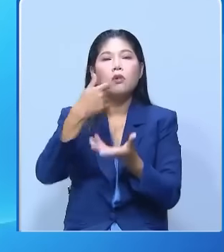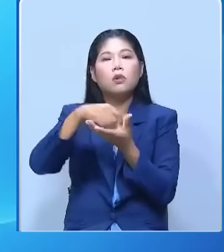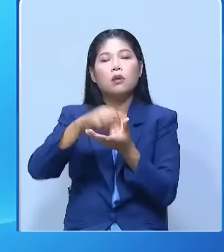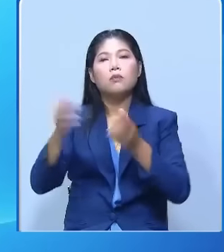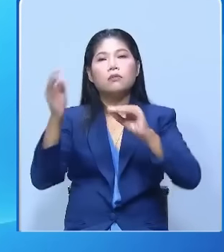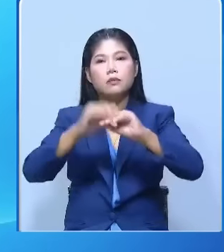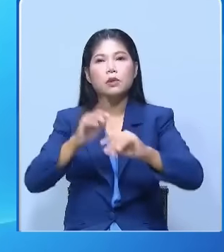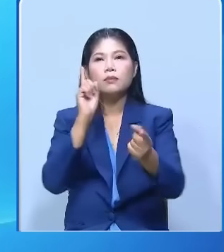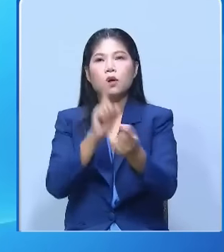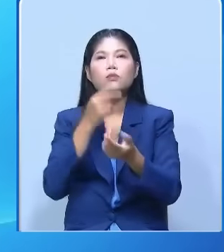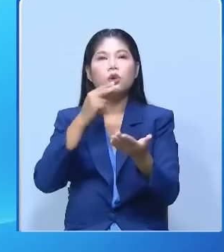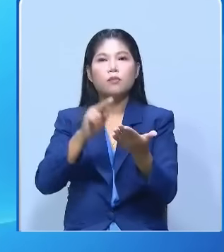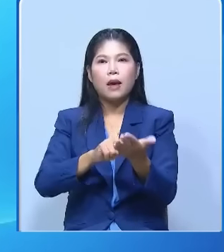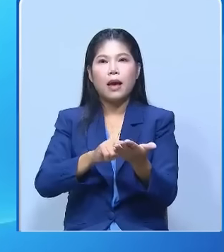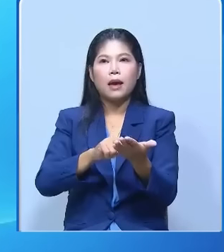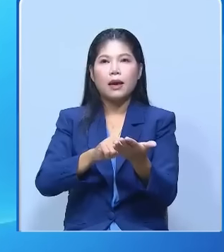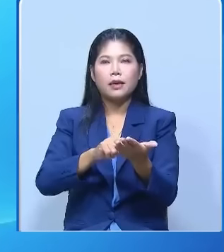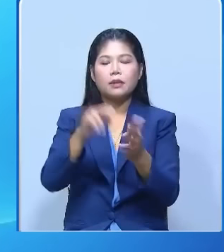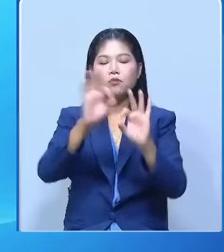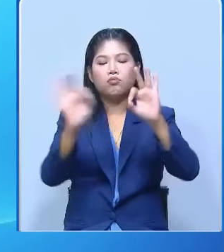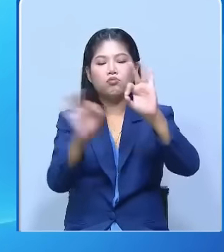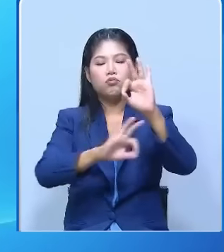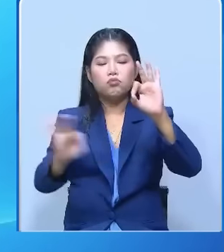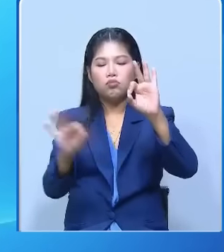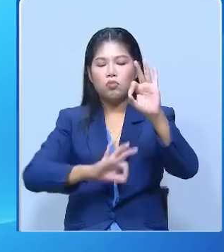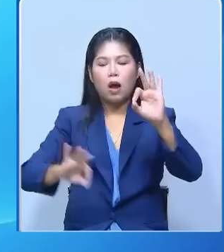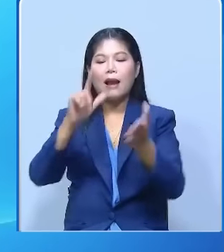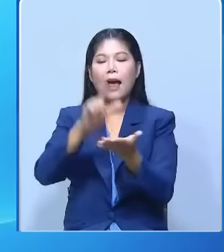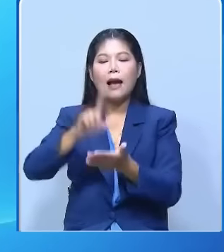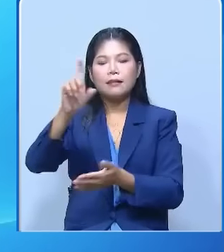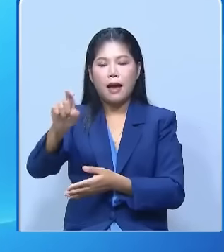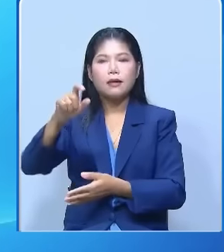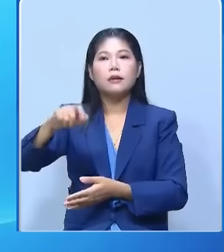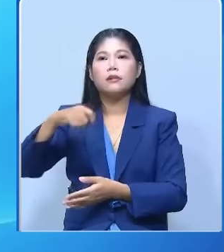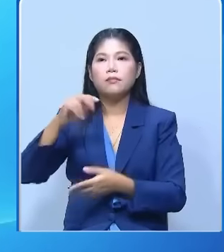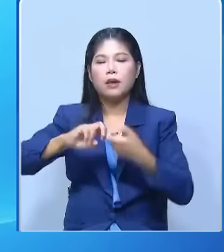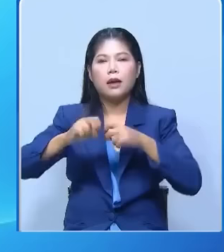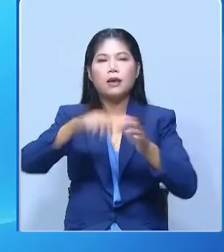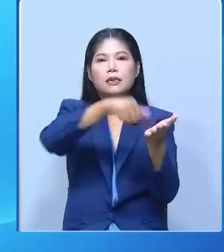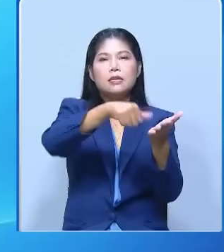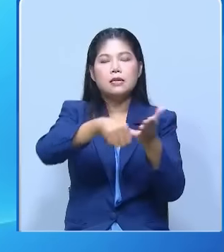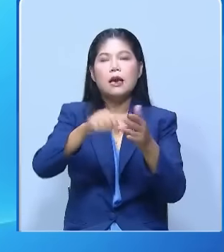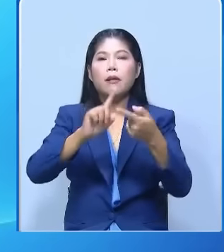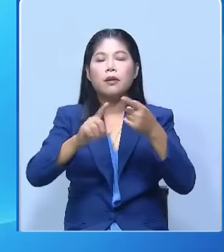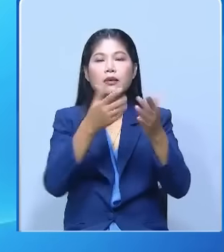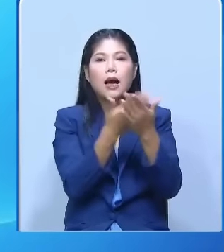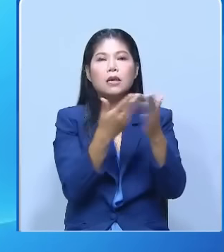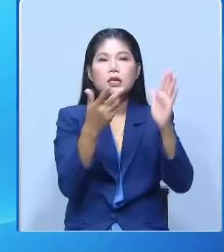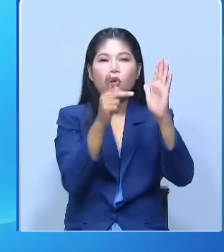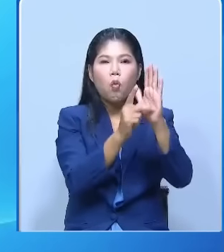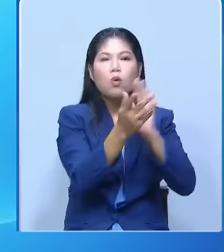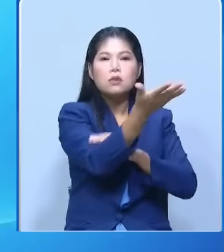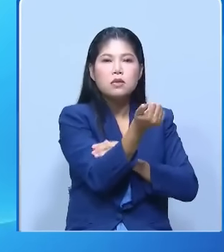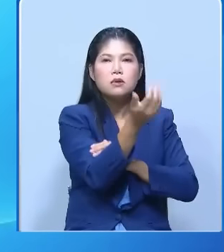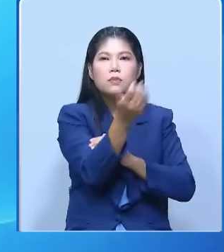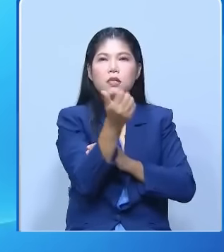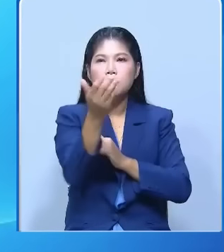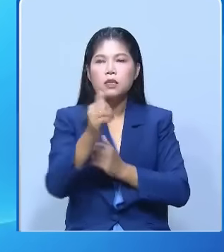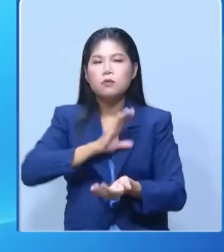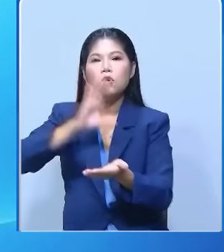ไปเจอนะจดหมายลาตายของชายอายุ34ที่มีปัญหาหนี้สินรุมเร้าครับเขาไปยืมคนอื่นนะมาลงทุนกับแก๊งคอลเซ็นเต